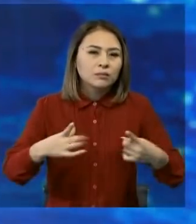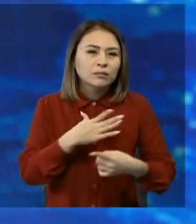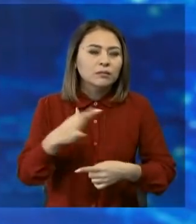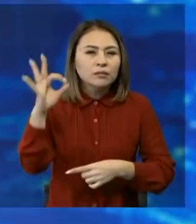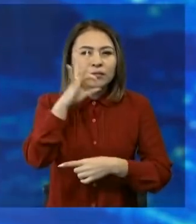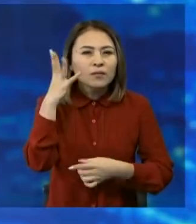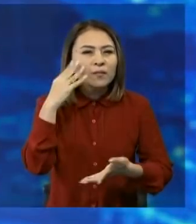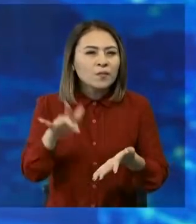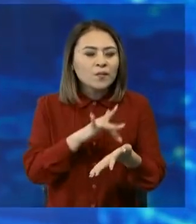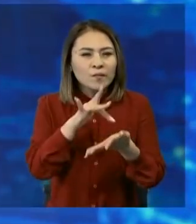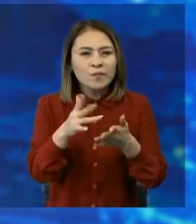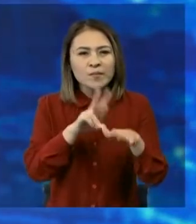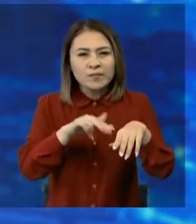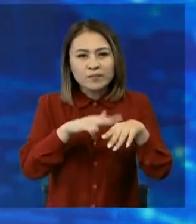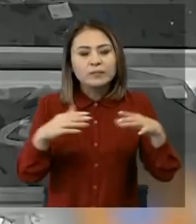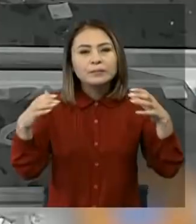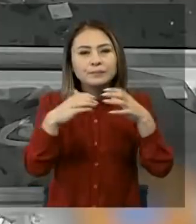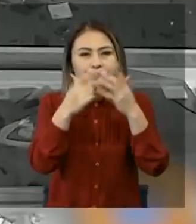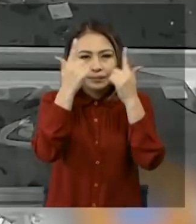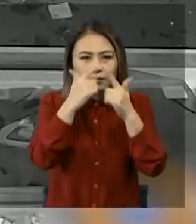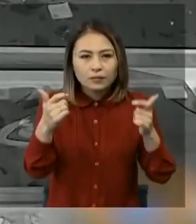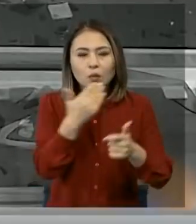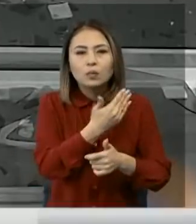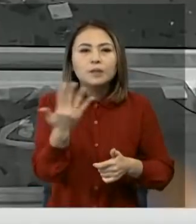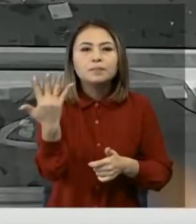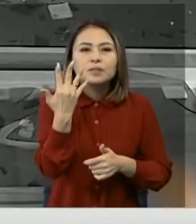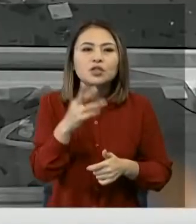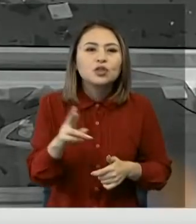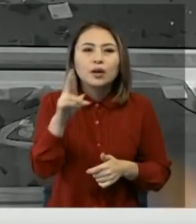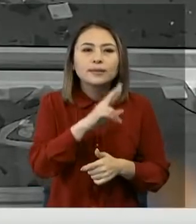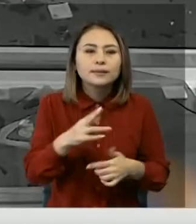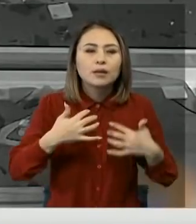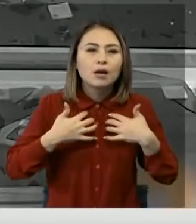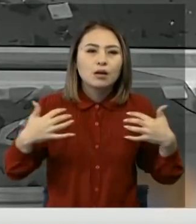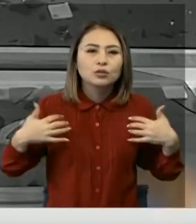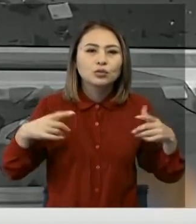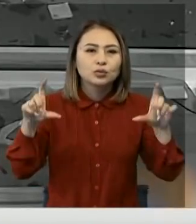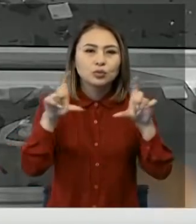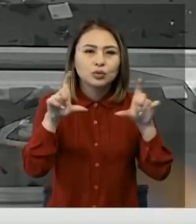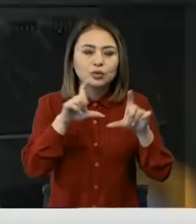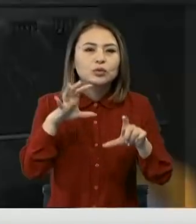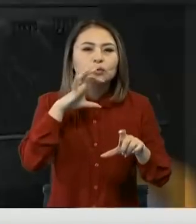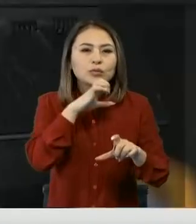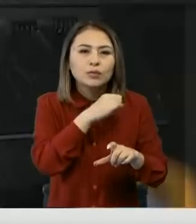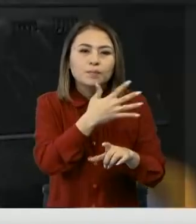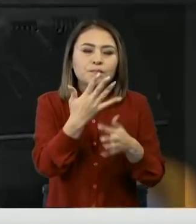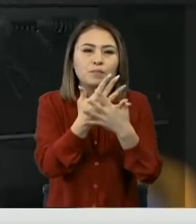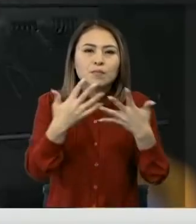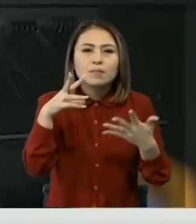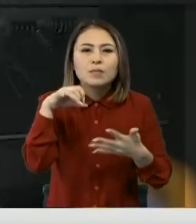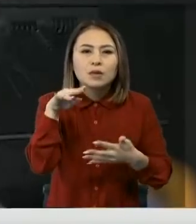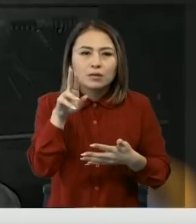қамауға алынды. Бұл туралы Алматы қалалық полиция департаменті хабарлады. Олар 5-ші қаңтарда аңшылық дүкен